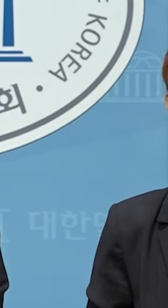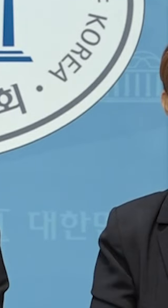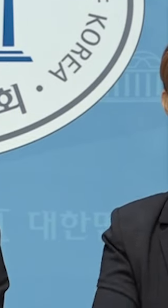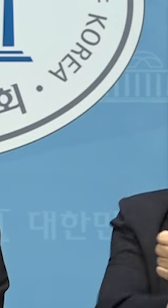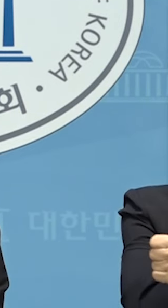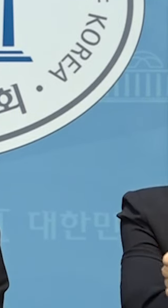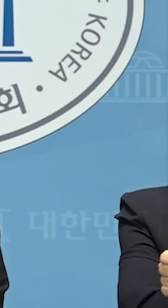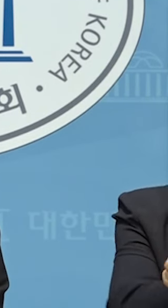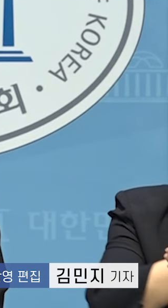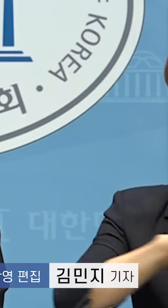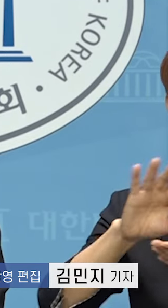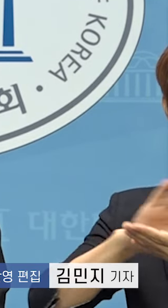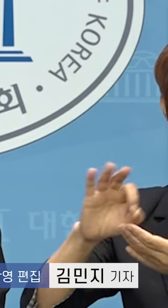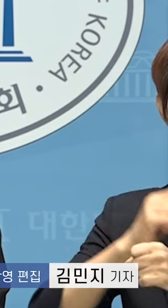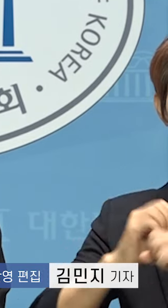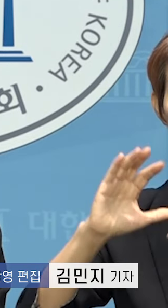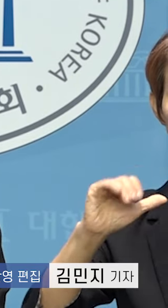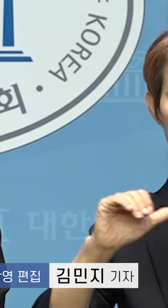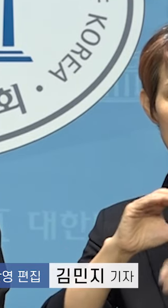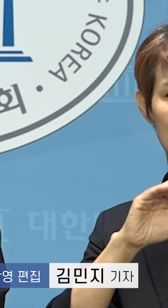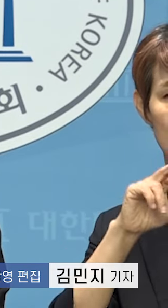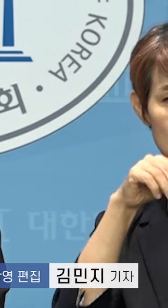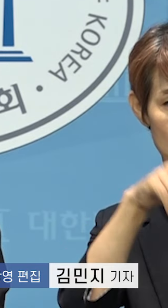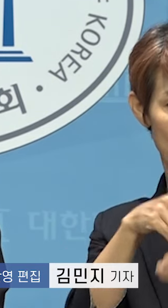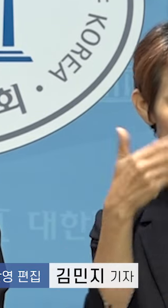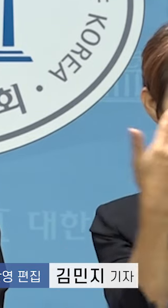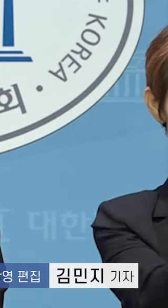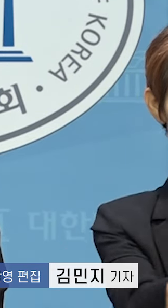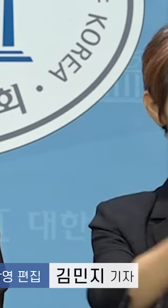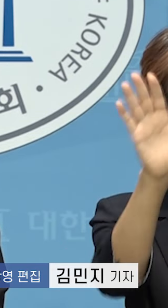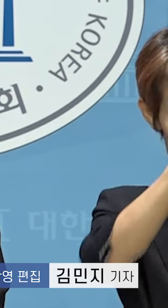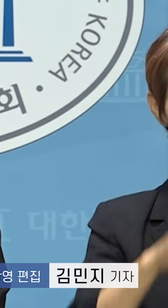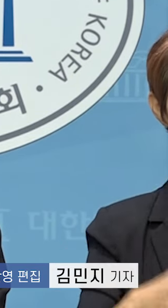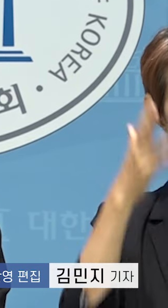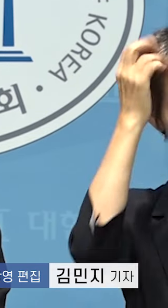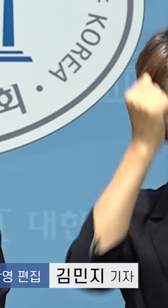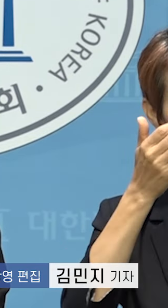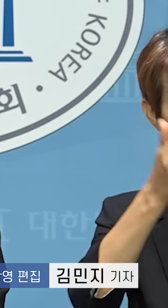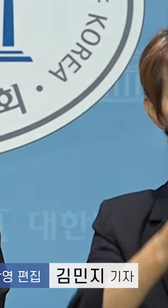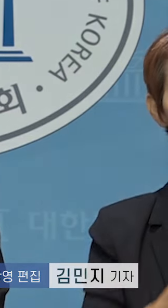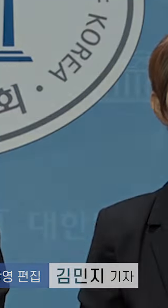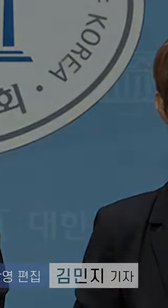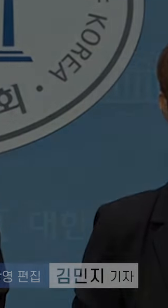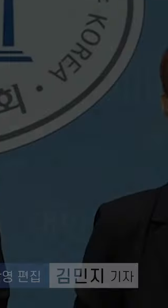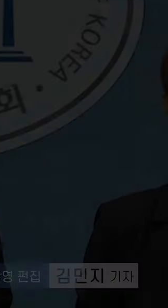악용하고 국민이 부여한 권력이 아님을 명심하길 바랍니다